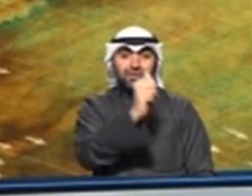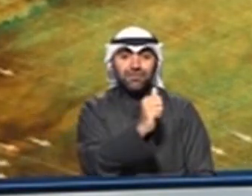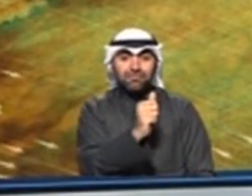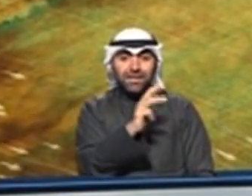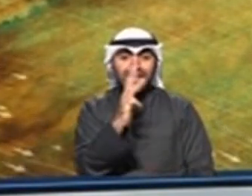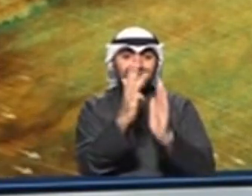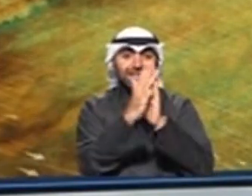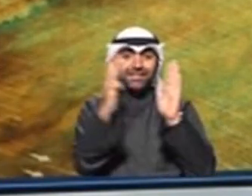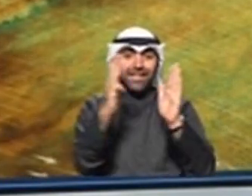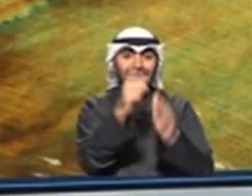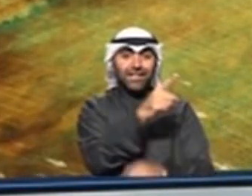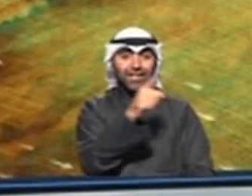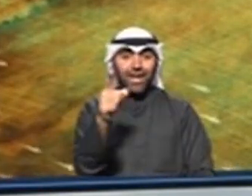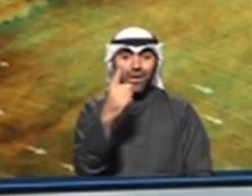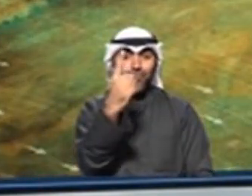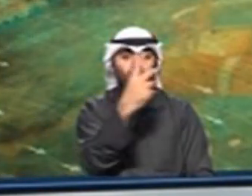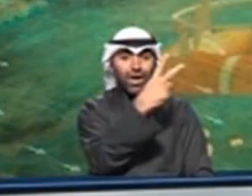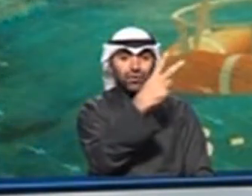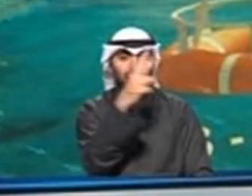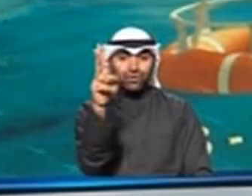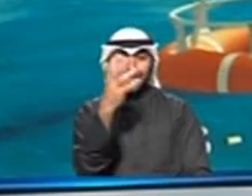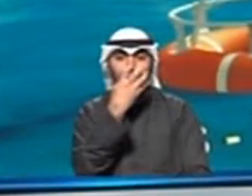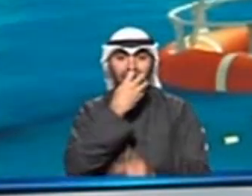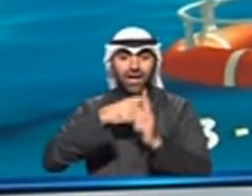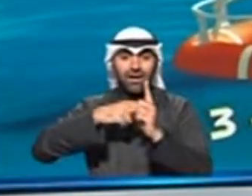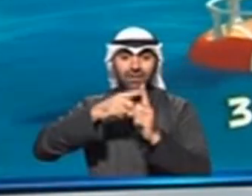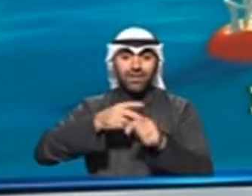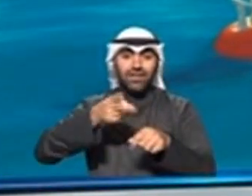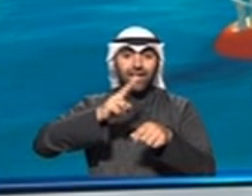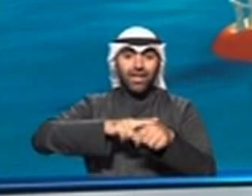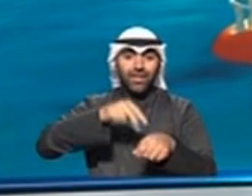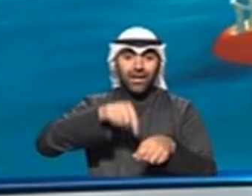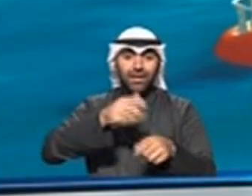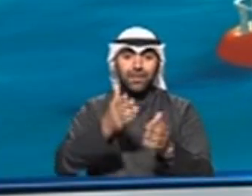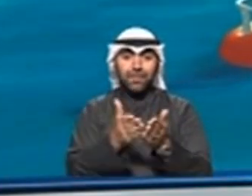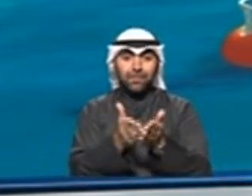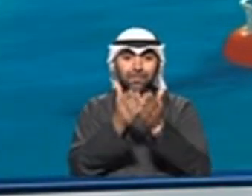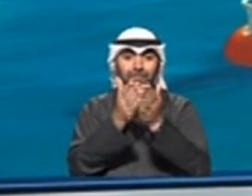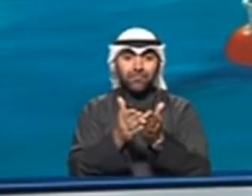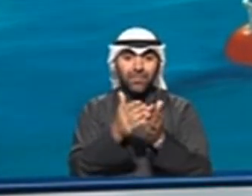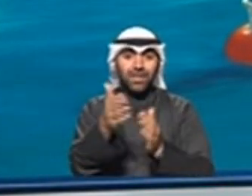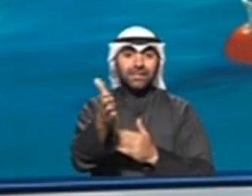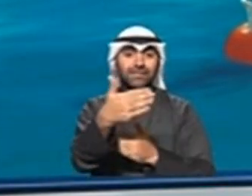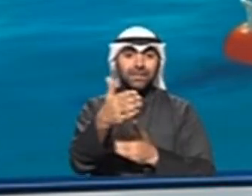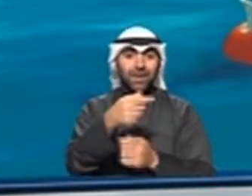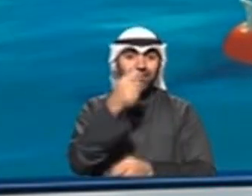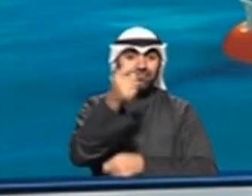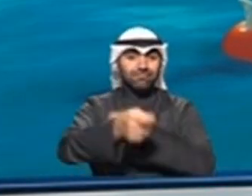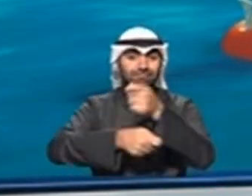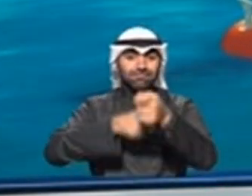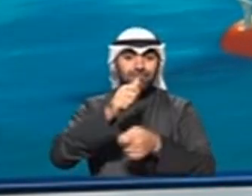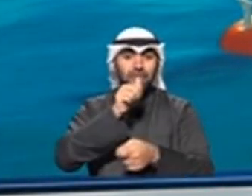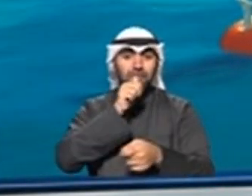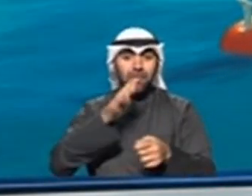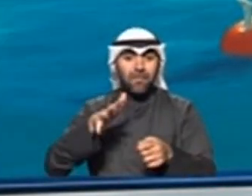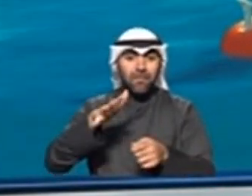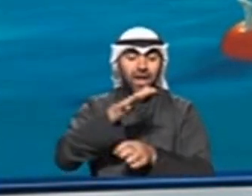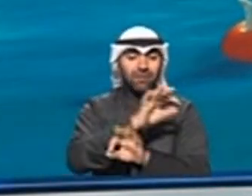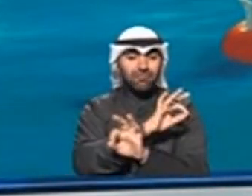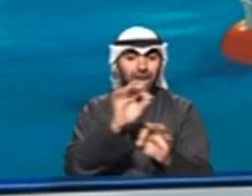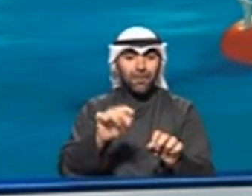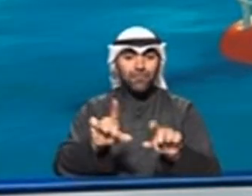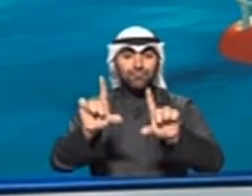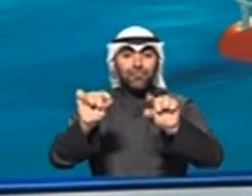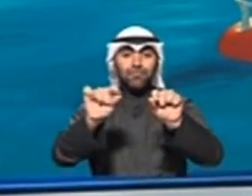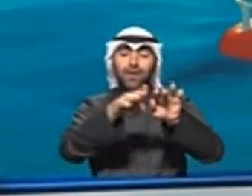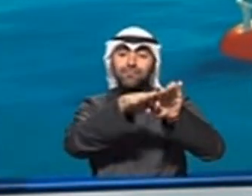بين 19 إلى 21 درجة مئوية. الأجواء البحرية بشكل عام خلال 24 ساعة القادمة، حالة البحر خفيف إلى